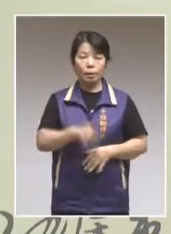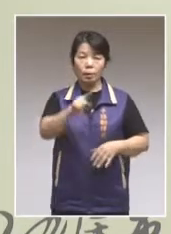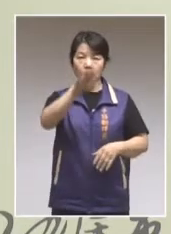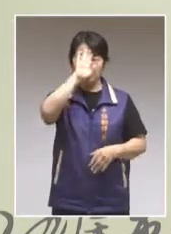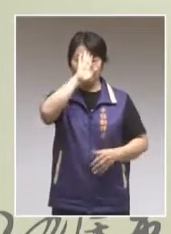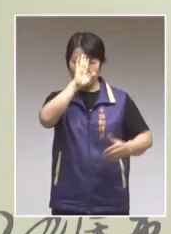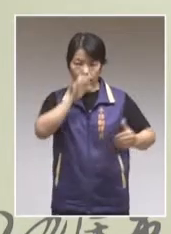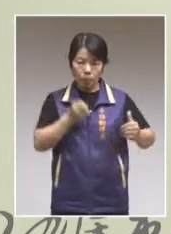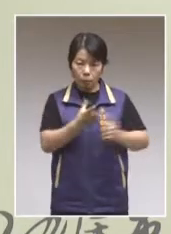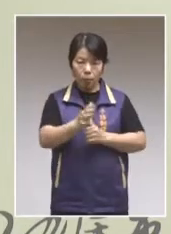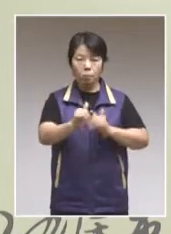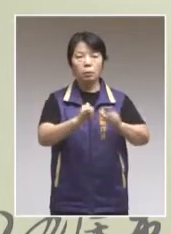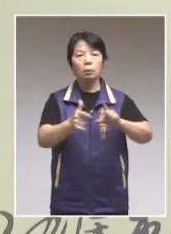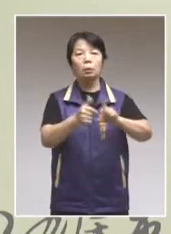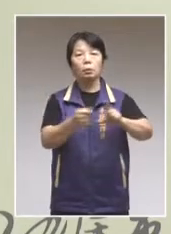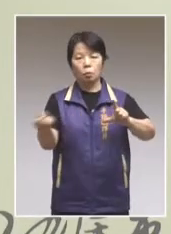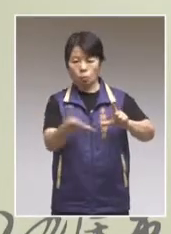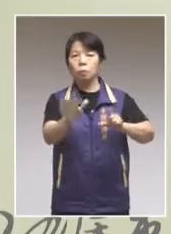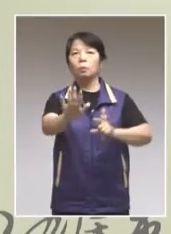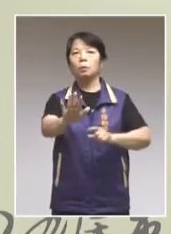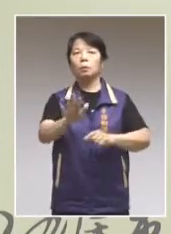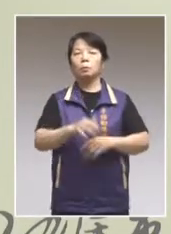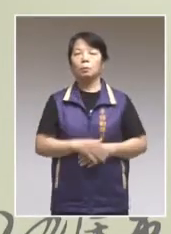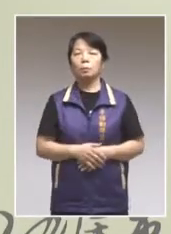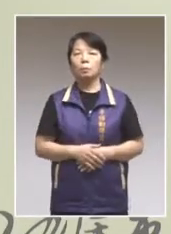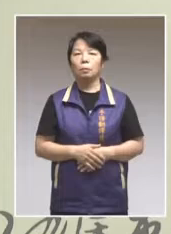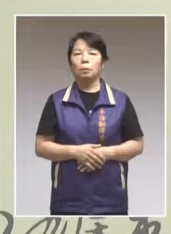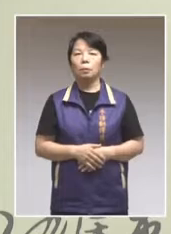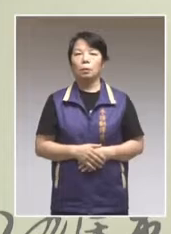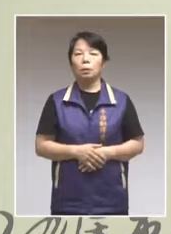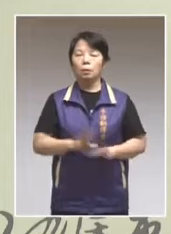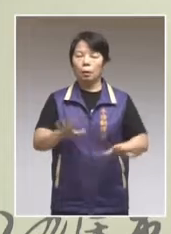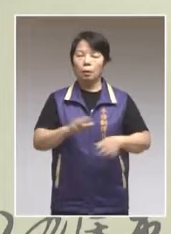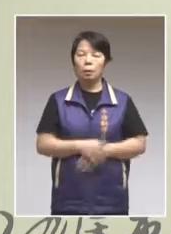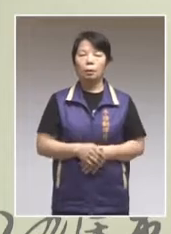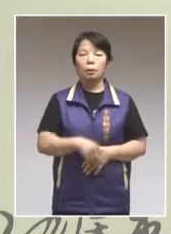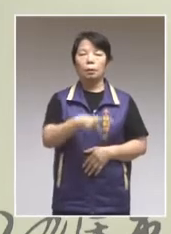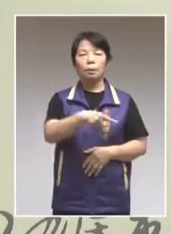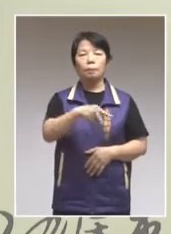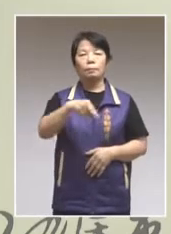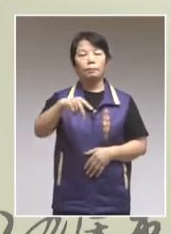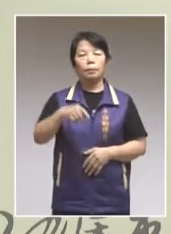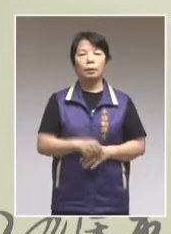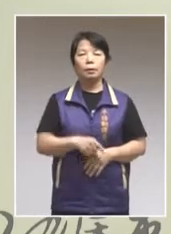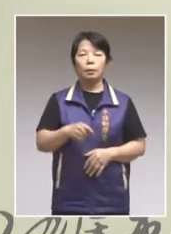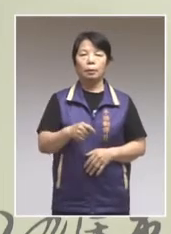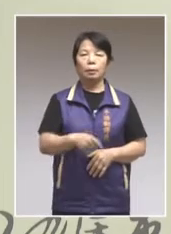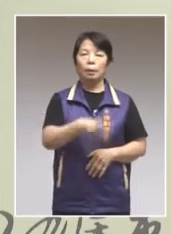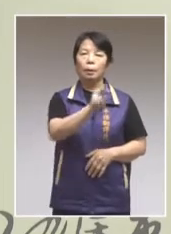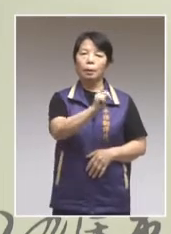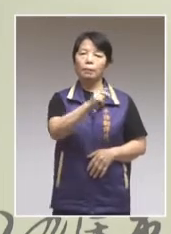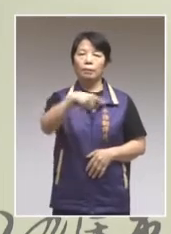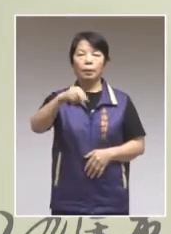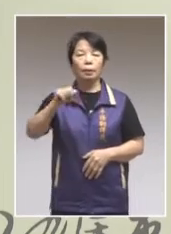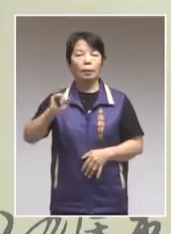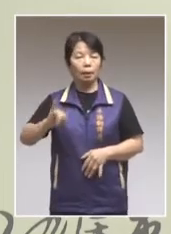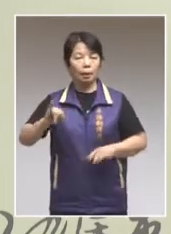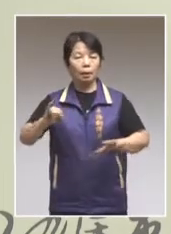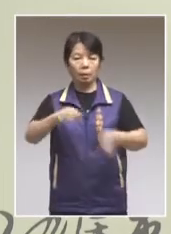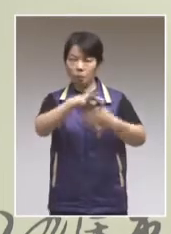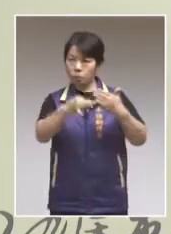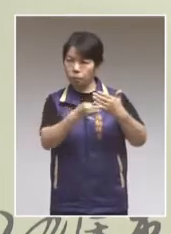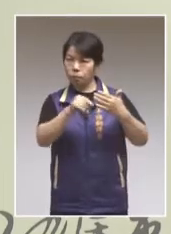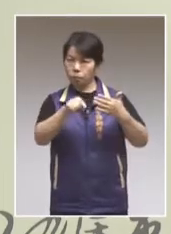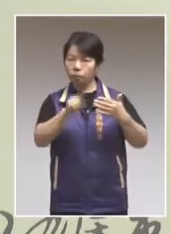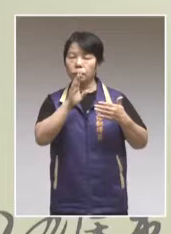毒进入到社区的时候，那逐步的在这个 NPI 的这个手段，好，这个非药物的公共卫生手